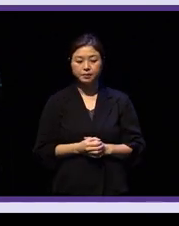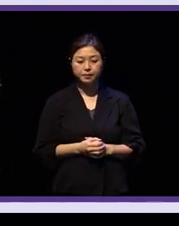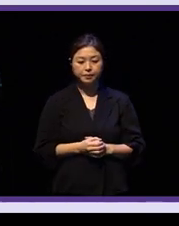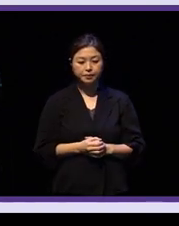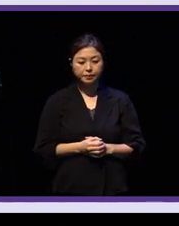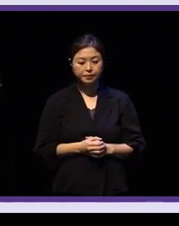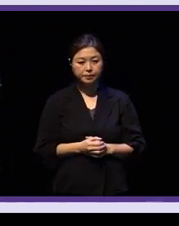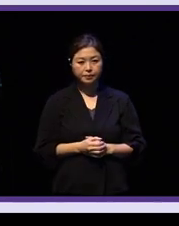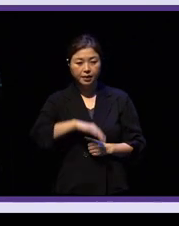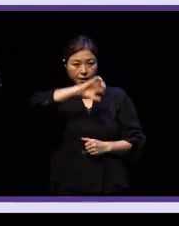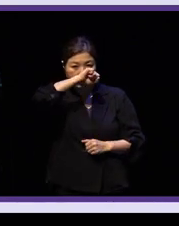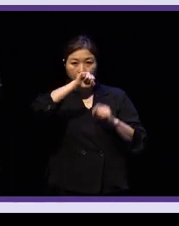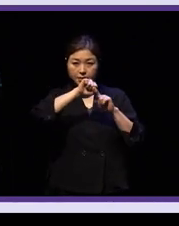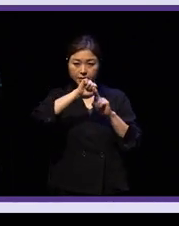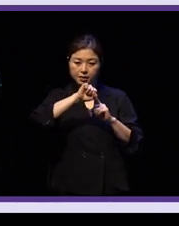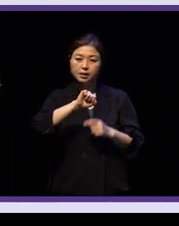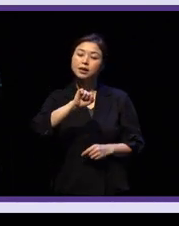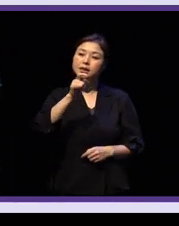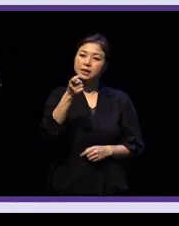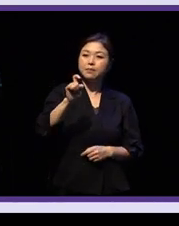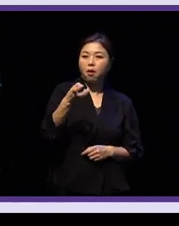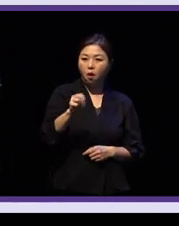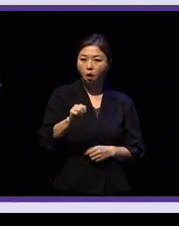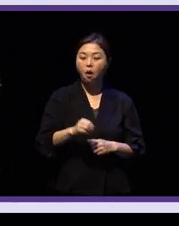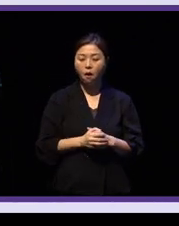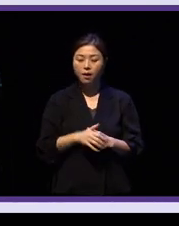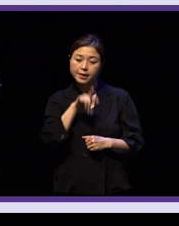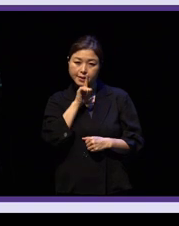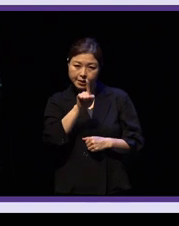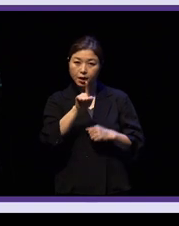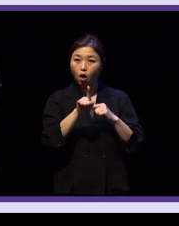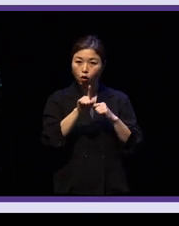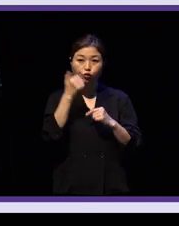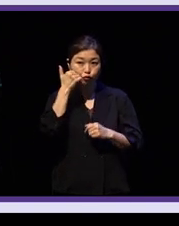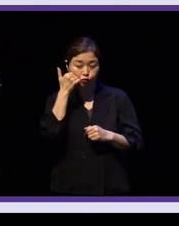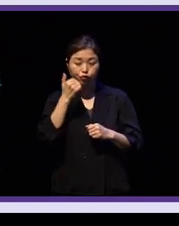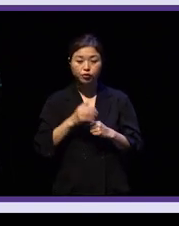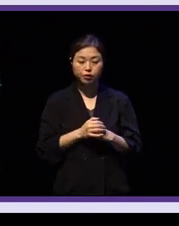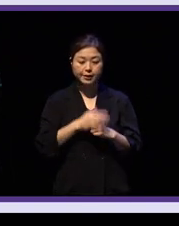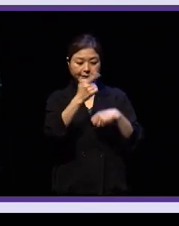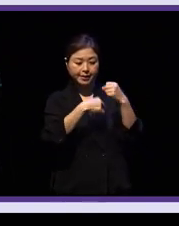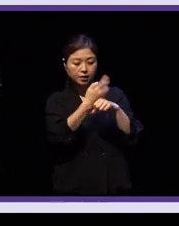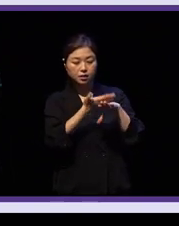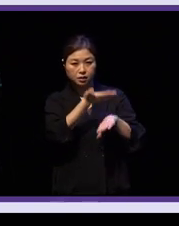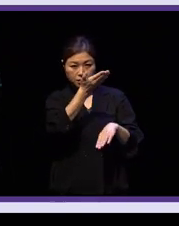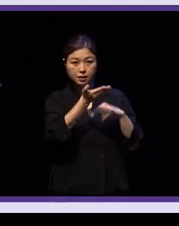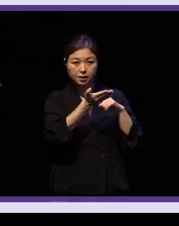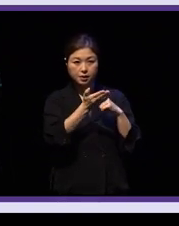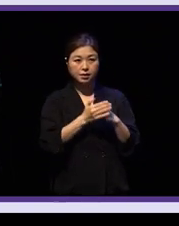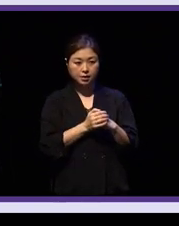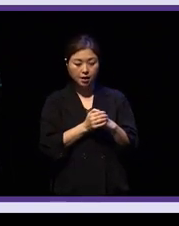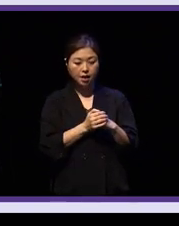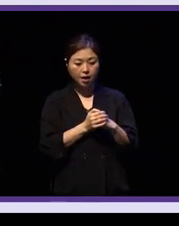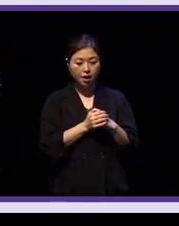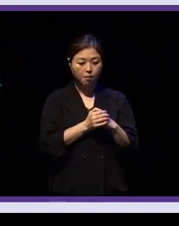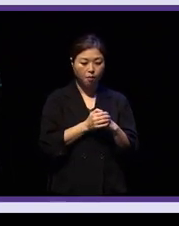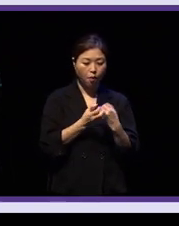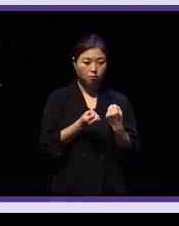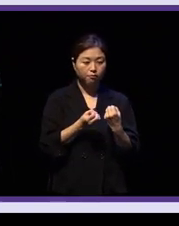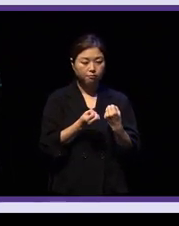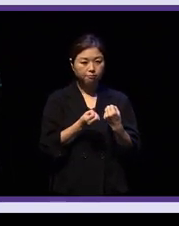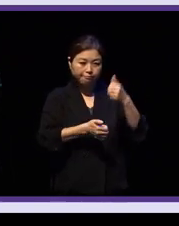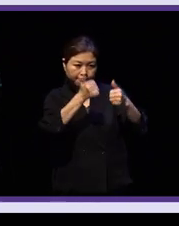이 사업의 예산은 총 10억원이고요 신청 대상은 최소 1년 이상 경연대회 축제 등